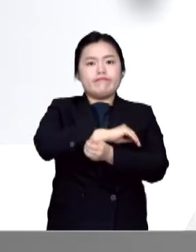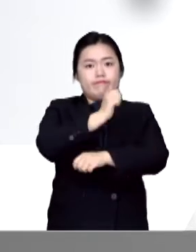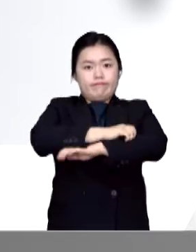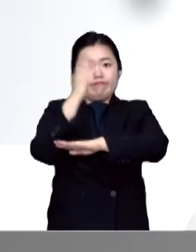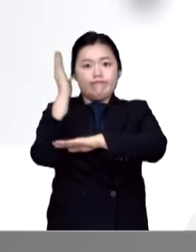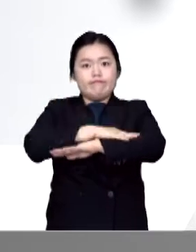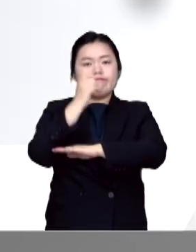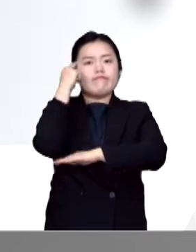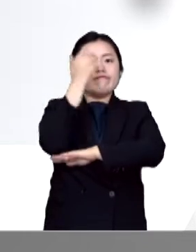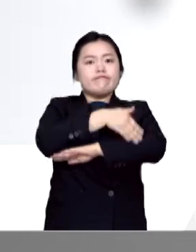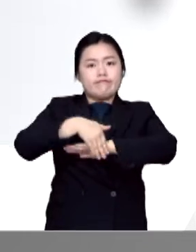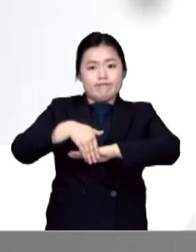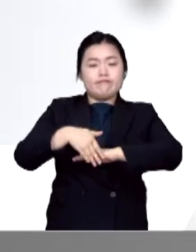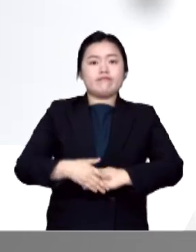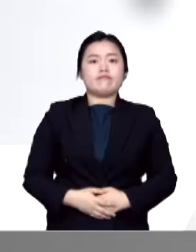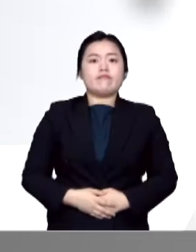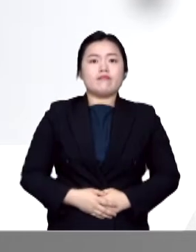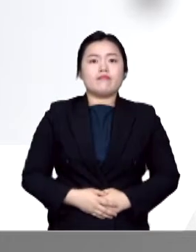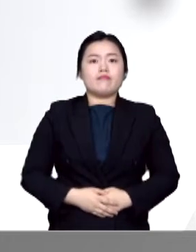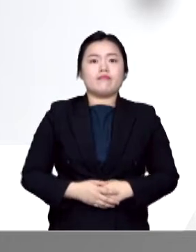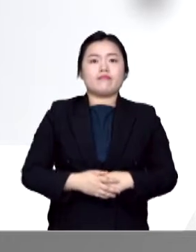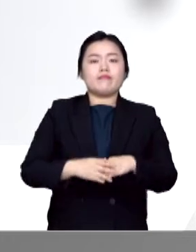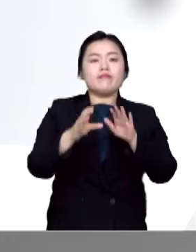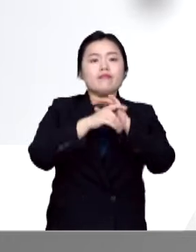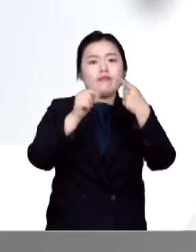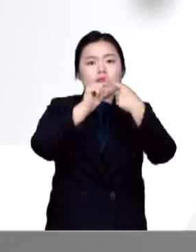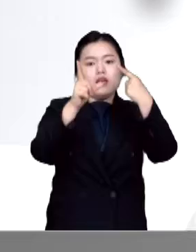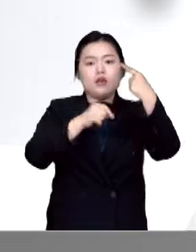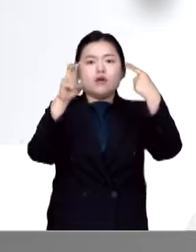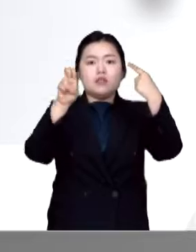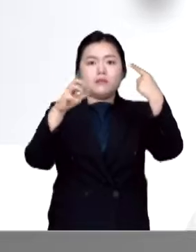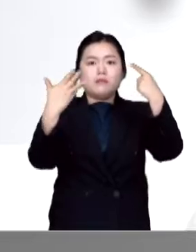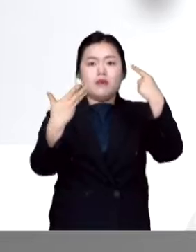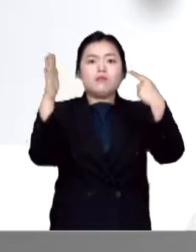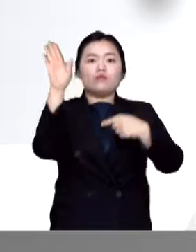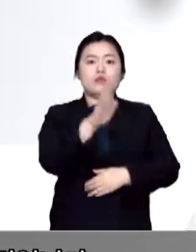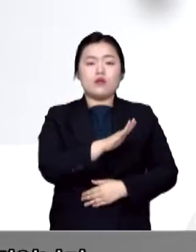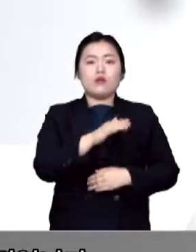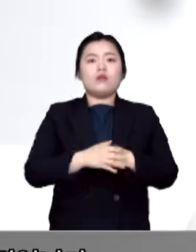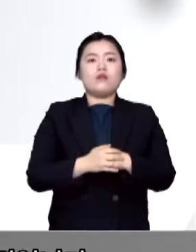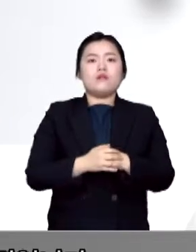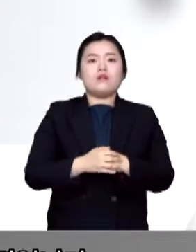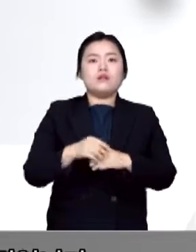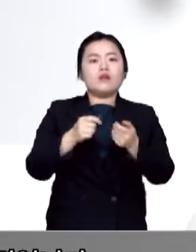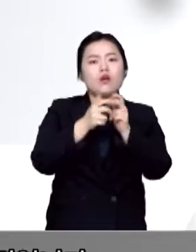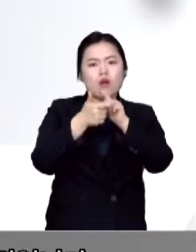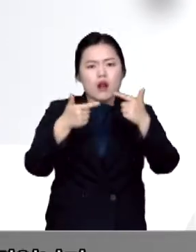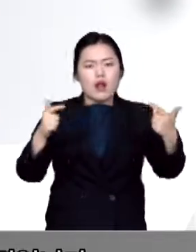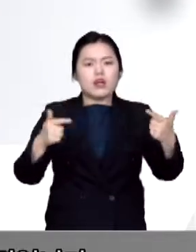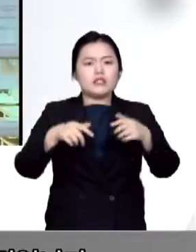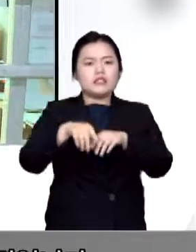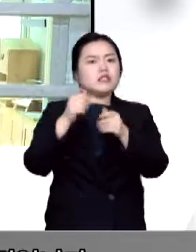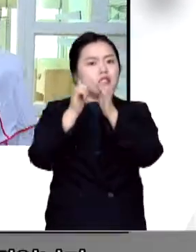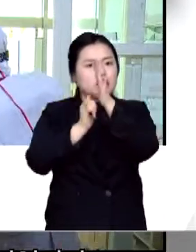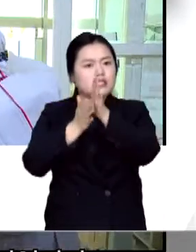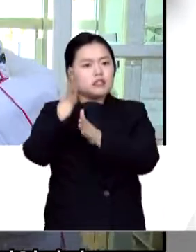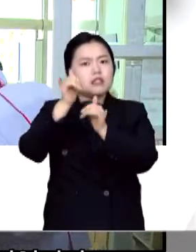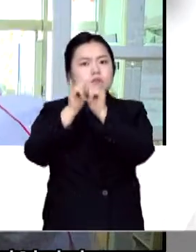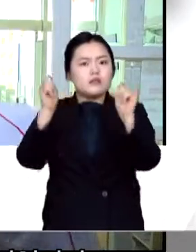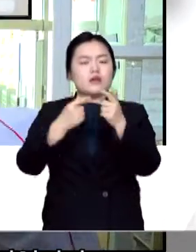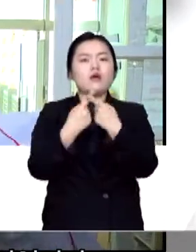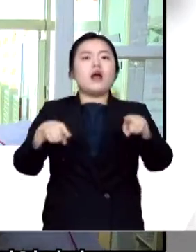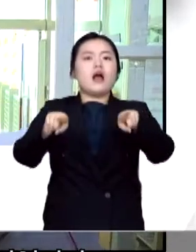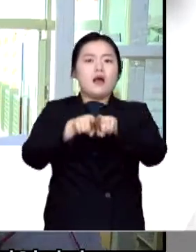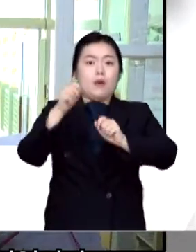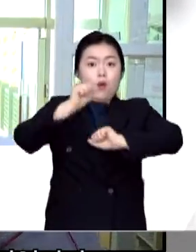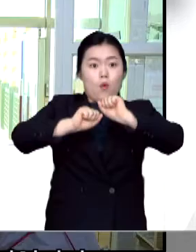했습니다. 시의 재난안전대책본부가 꾸려진 지난 1월 28일을 기점으로 객관적 사실에 입각해 시민과 함께